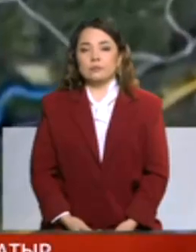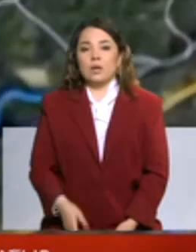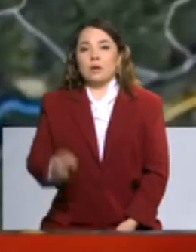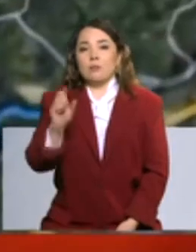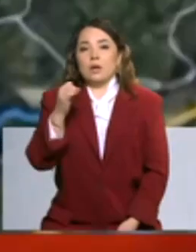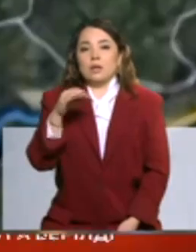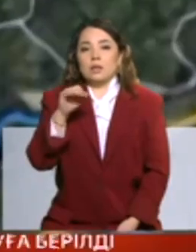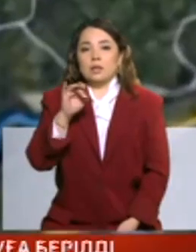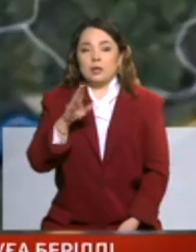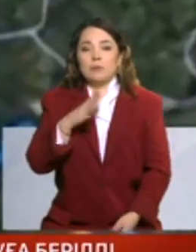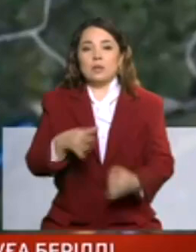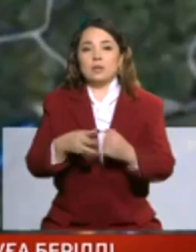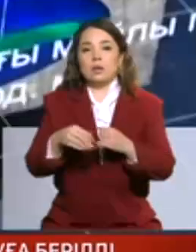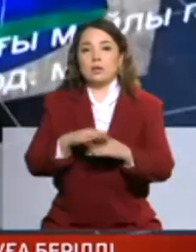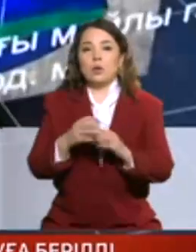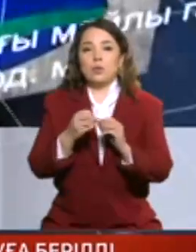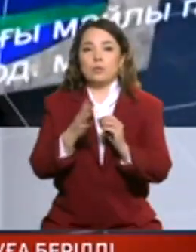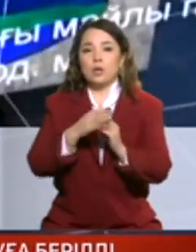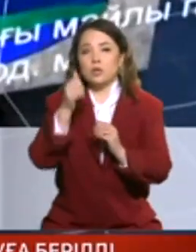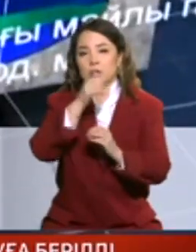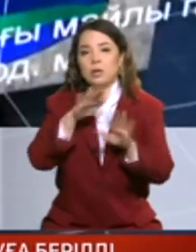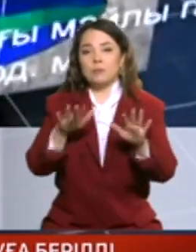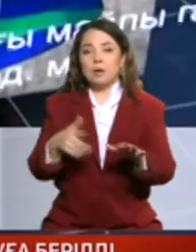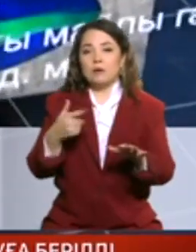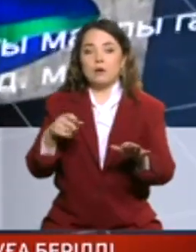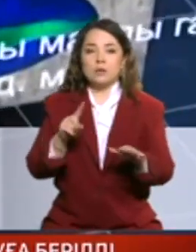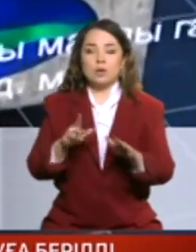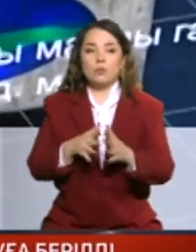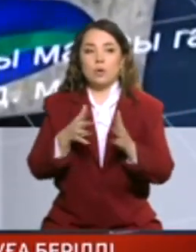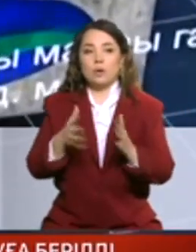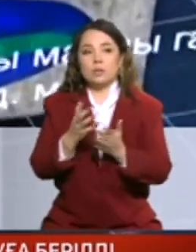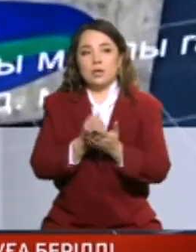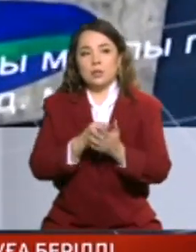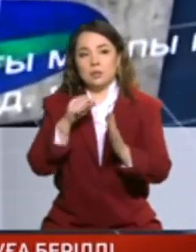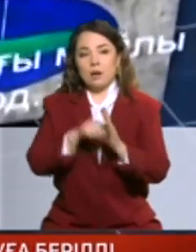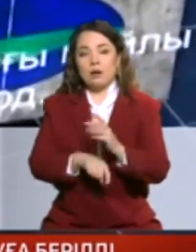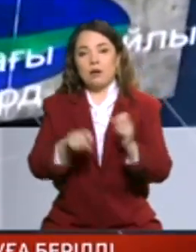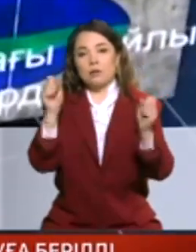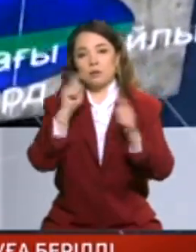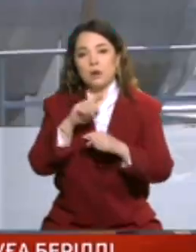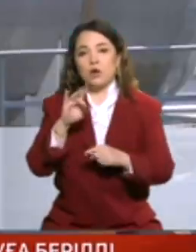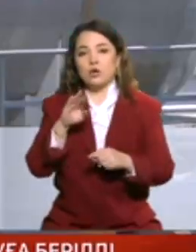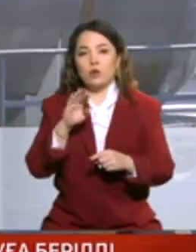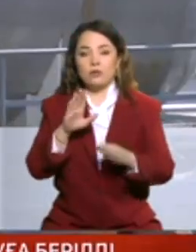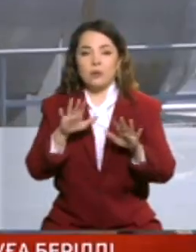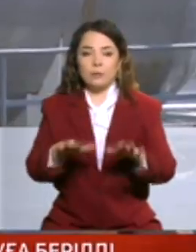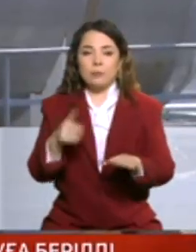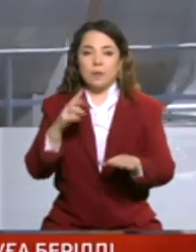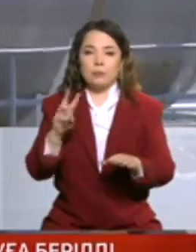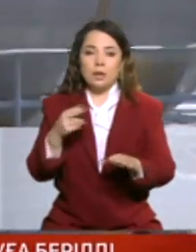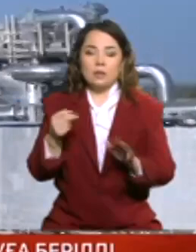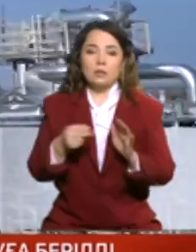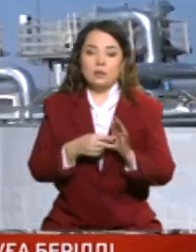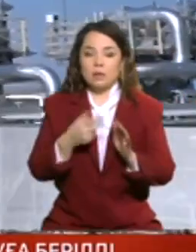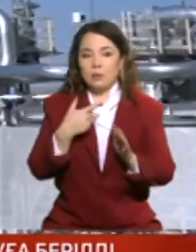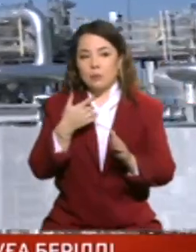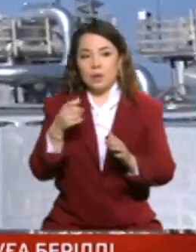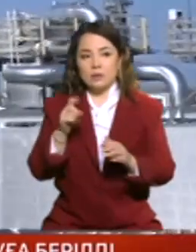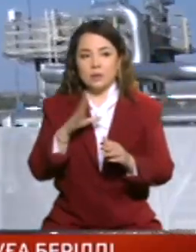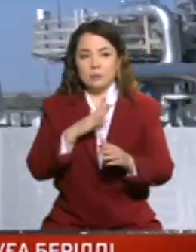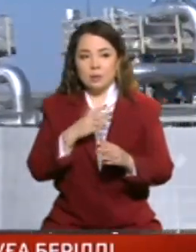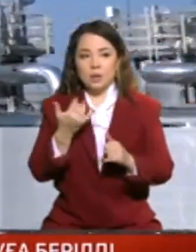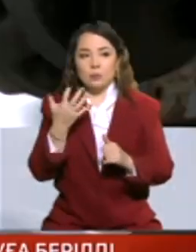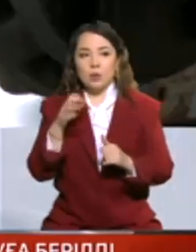Бәйтерек ауданындағы кен орны 15 жыл бұрын барланып, жер астында газдың мол қоры бар екені анықталған. Рашковтан жылына 1 миллиард текше метр газ, 500 мың